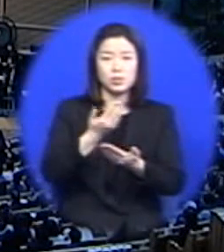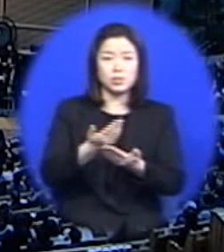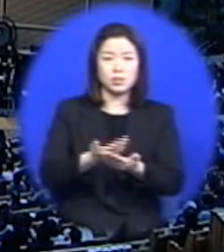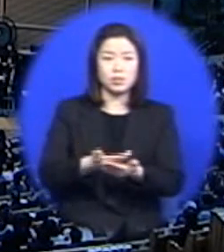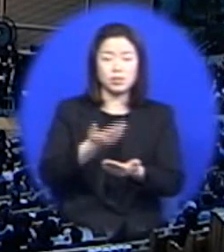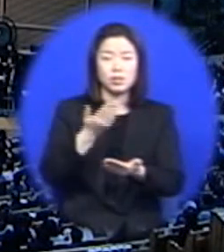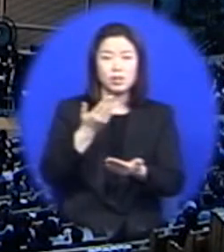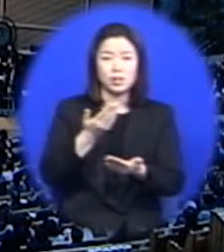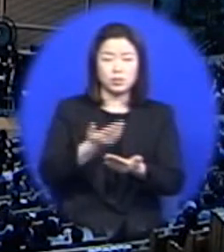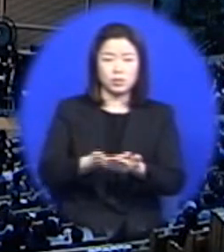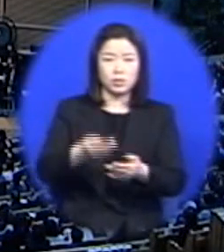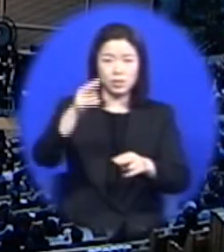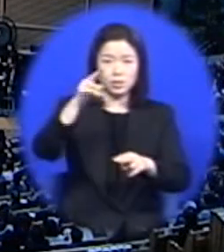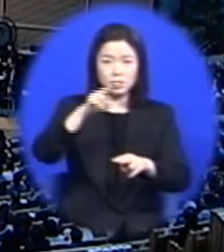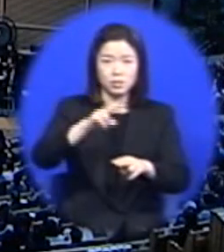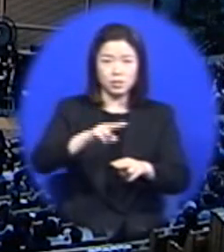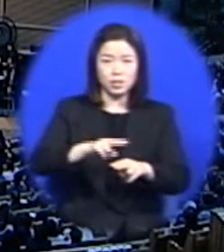오셔서